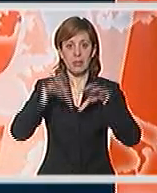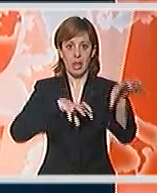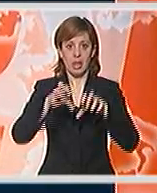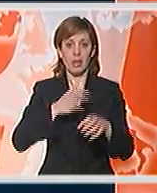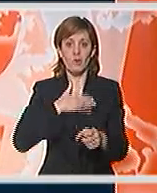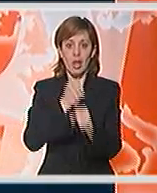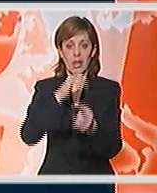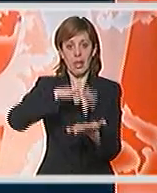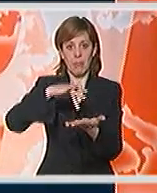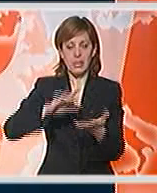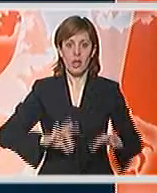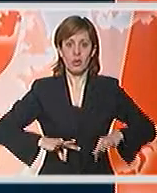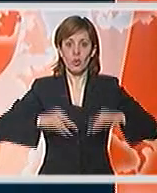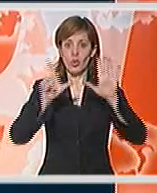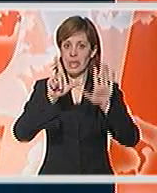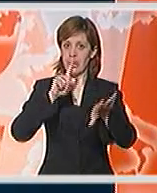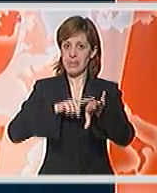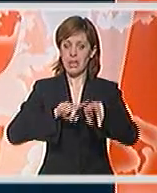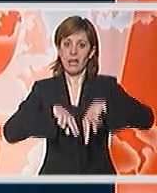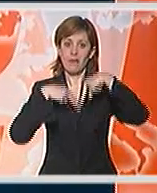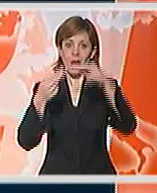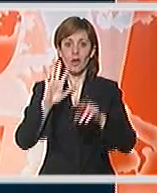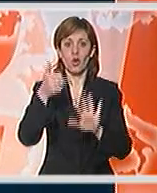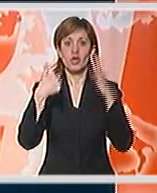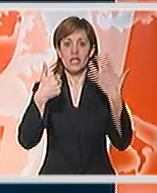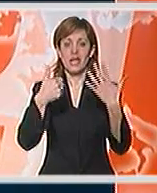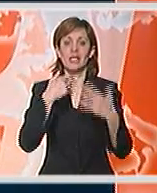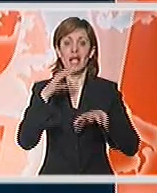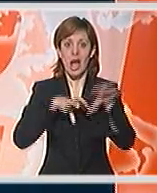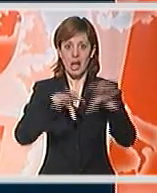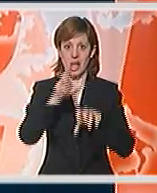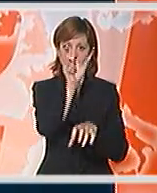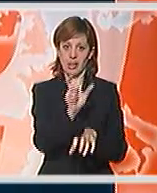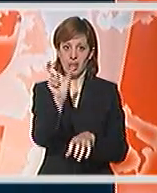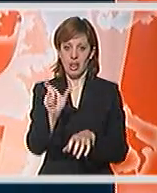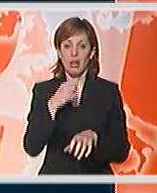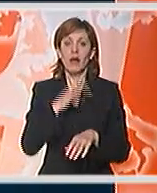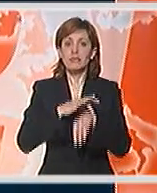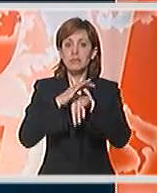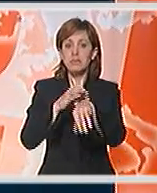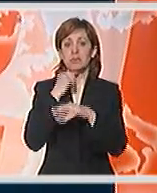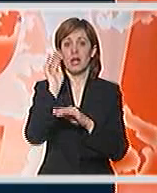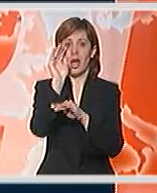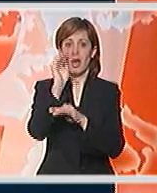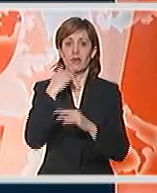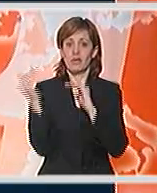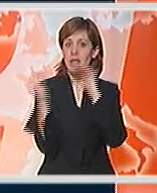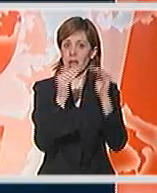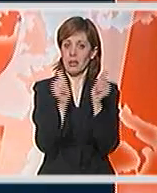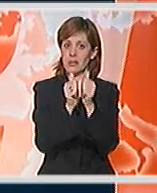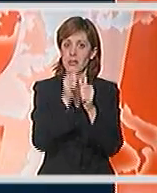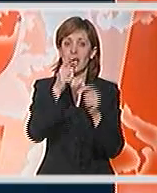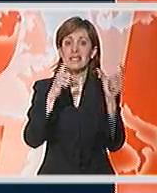svoja radna mesta jutros u 7 sati vratilo se oko 60 radnika. Poslovodstvo najavljuje da će u saradnji sa